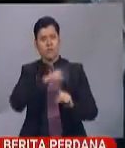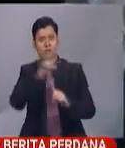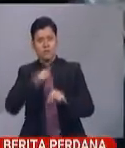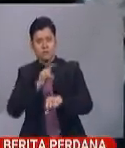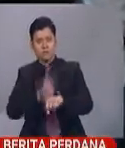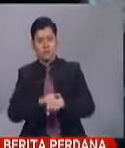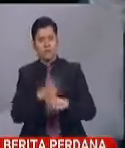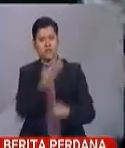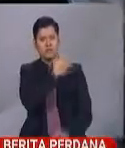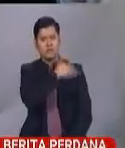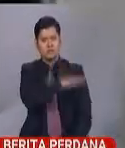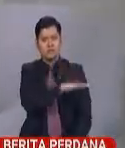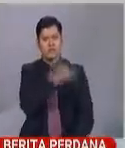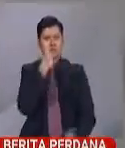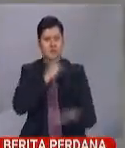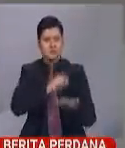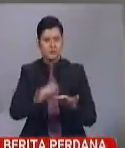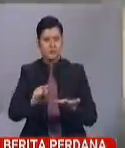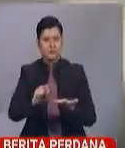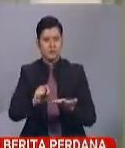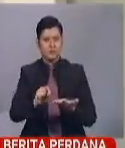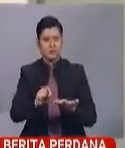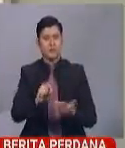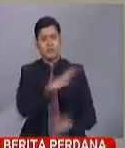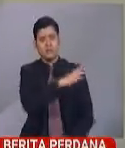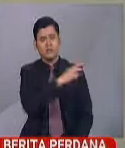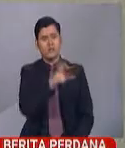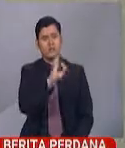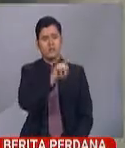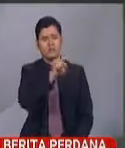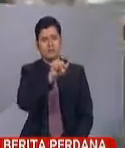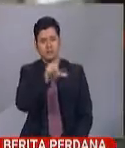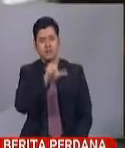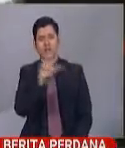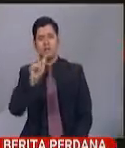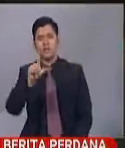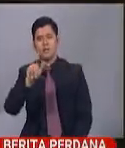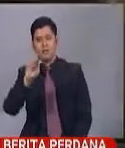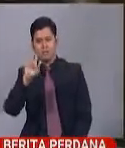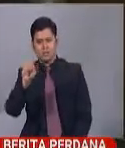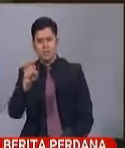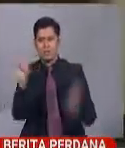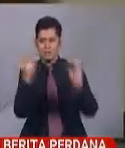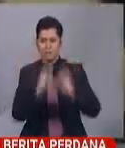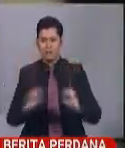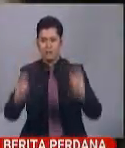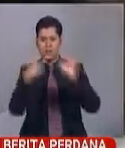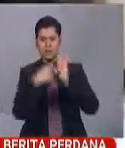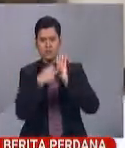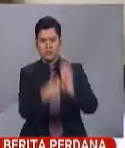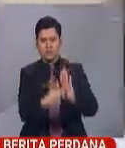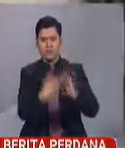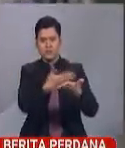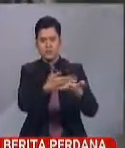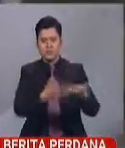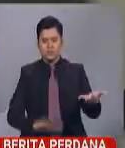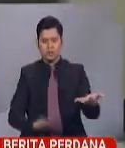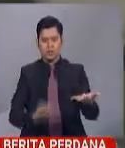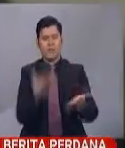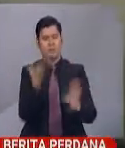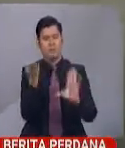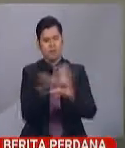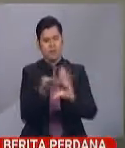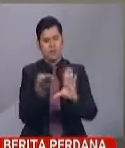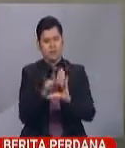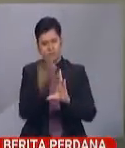untuk bekas.co sesulit yang anda tahu adzrin alias dan new Faisal sengaja tidak menunjukkan penyadap bank kepada Datuk Seri Najib perbicaraan